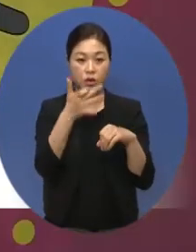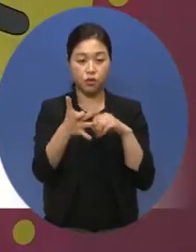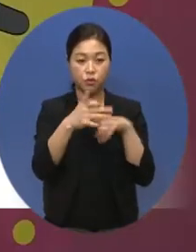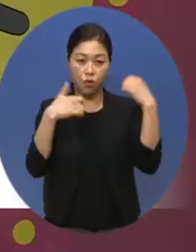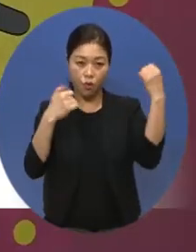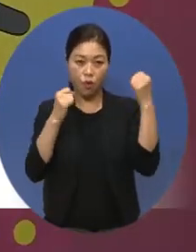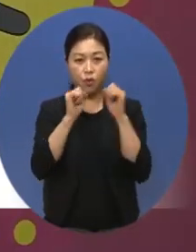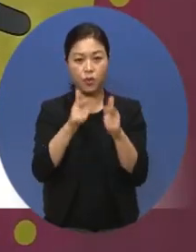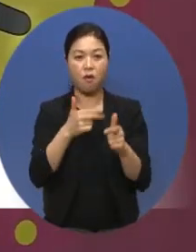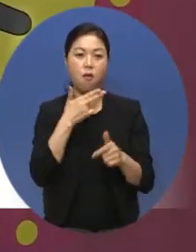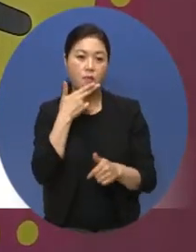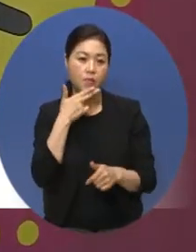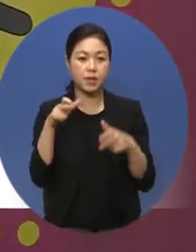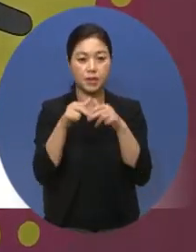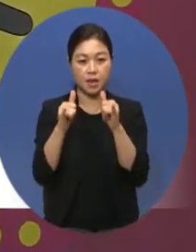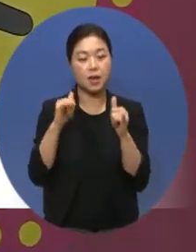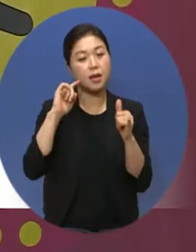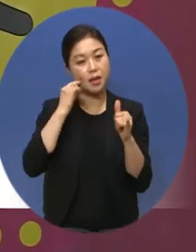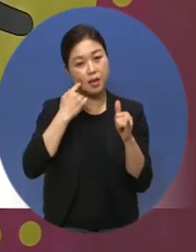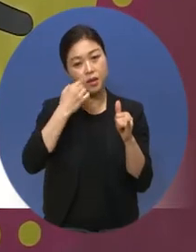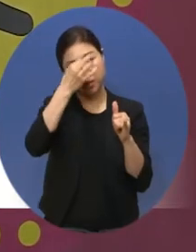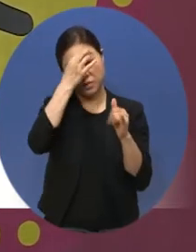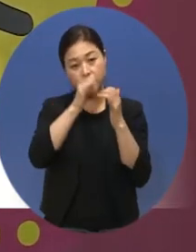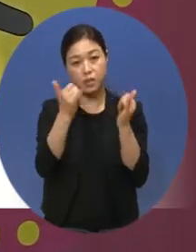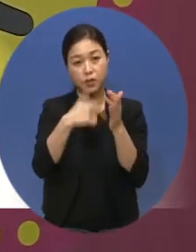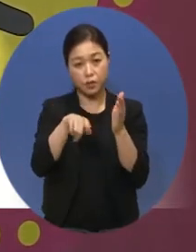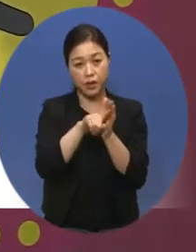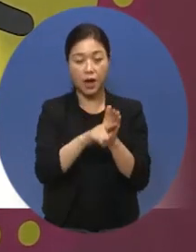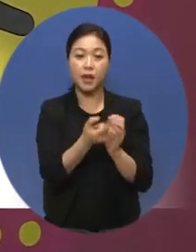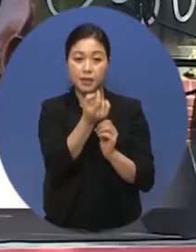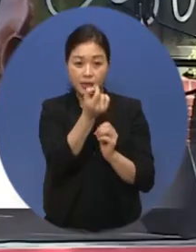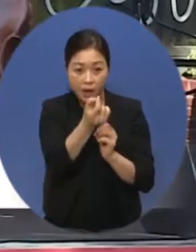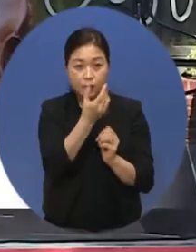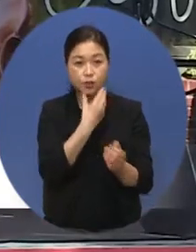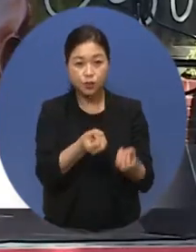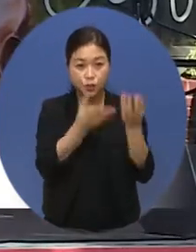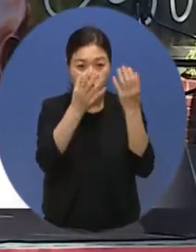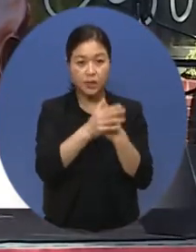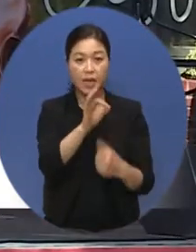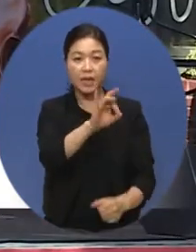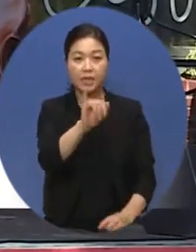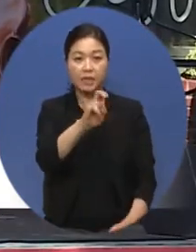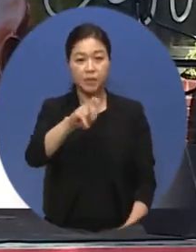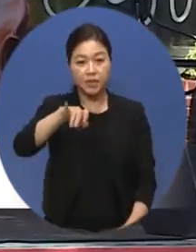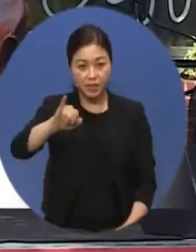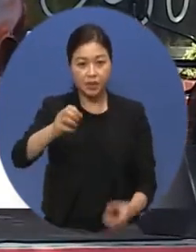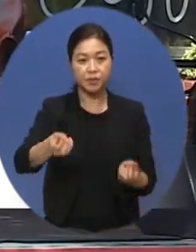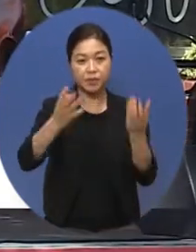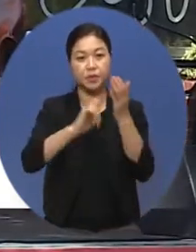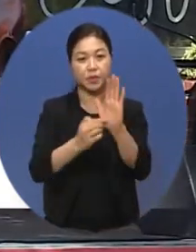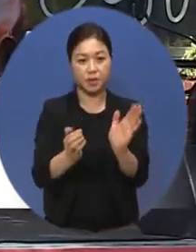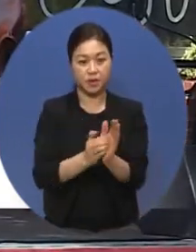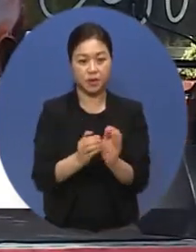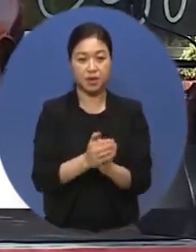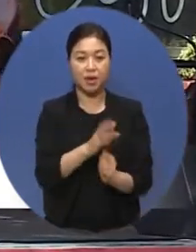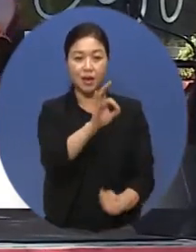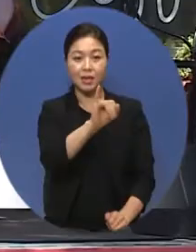못한 장애예술인들을 위한 작은 축제 이미지쇼를 개최했습니다.